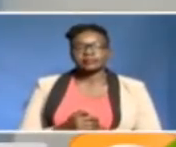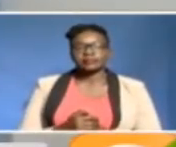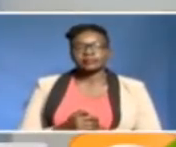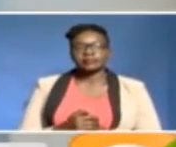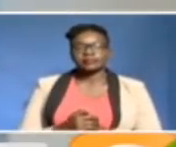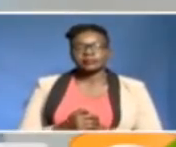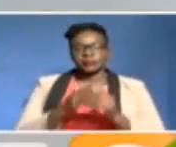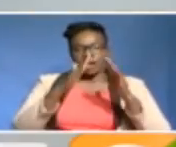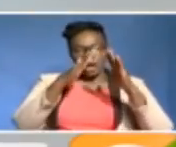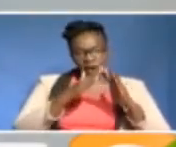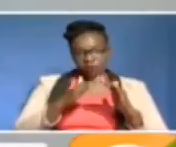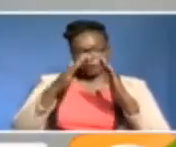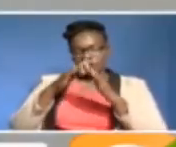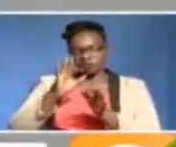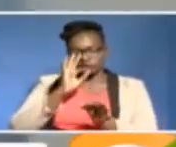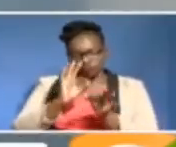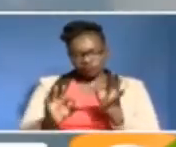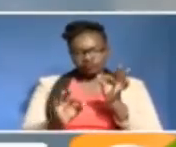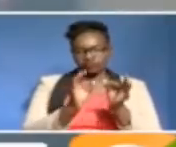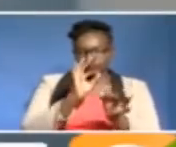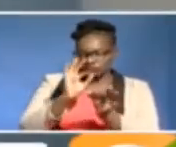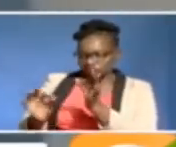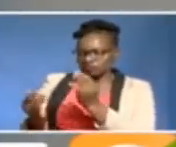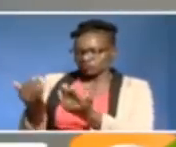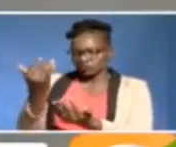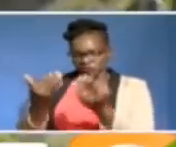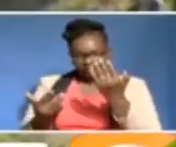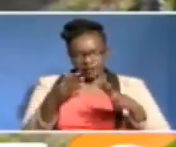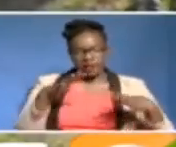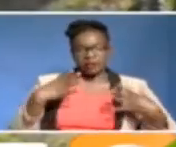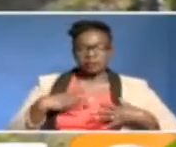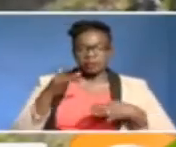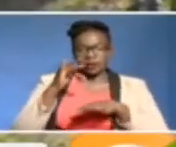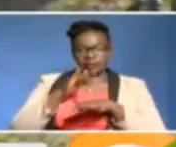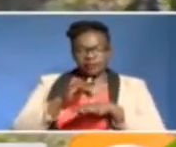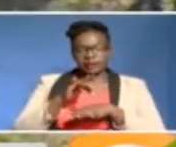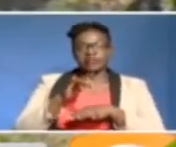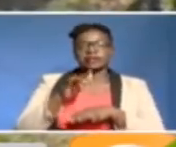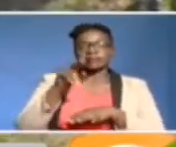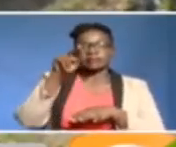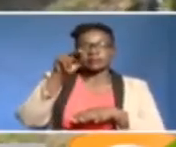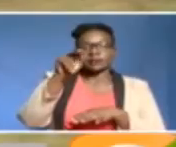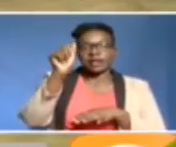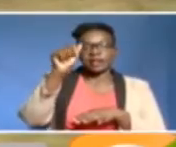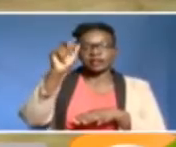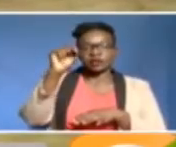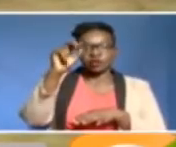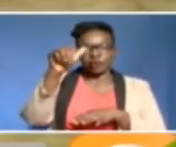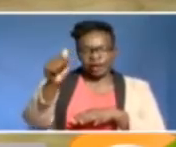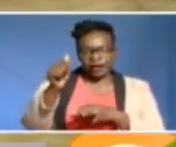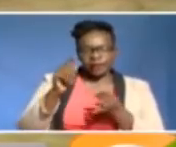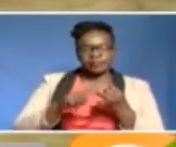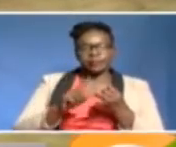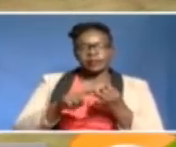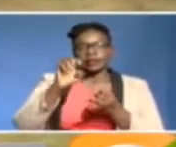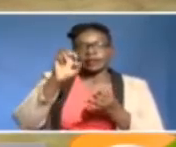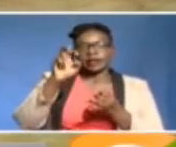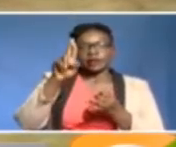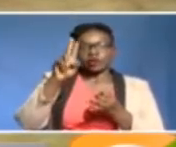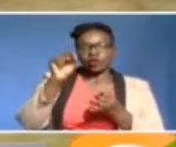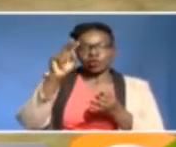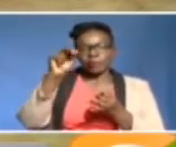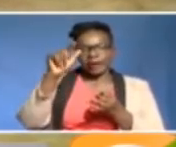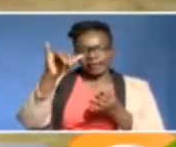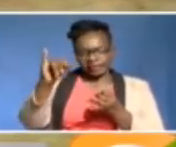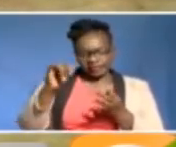Nyumba zimeteketezwa na sasa waathiriwa katika maeneo ya Naisoya, Ololo Ipangi na Nkoben